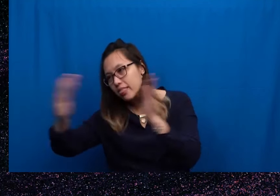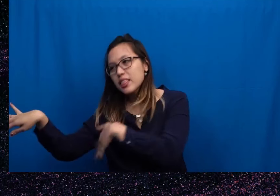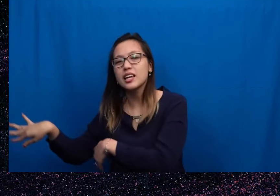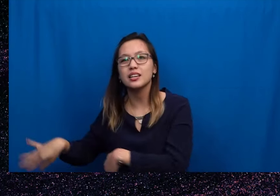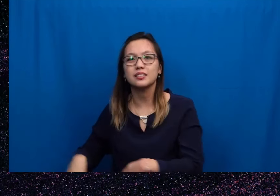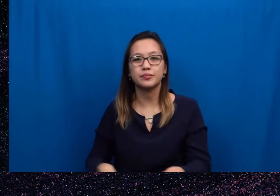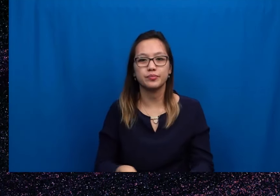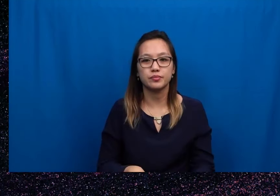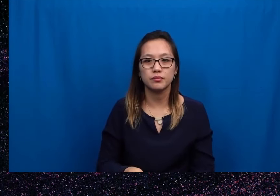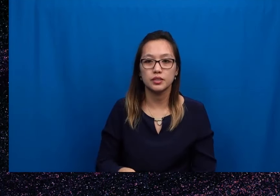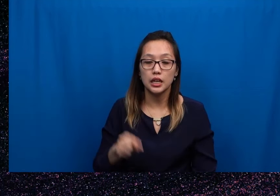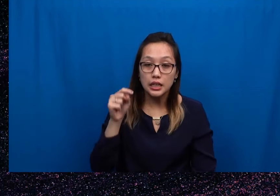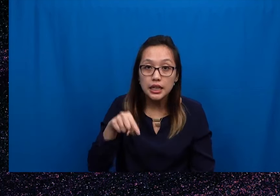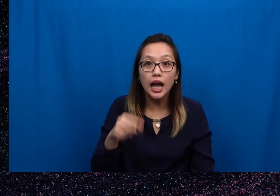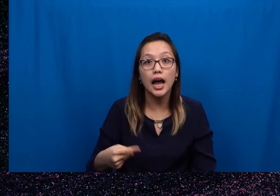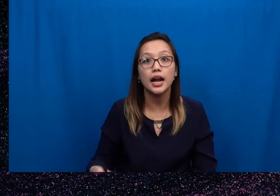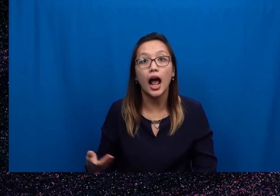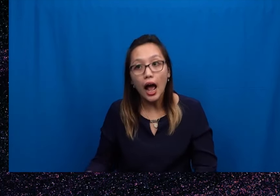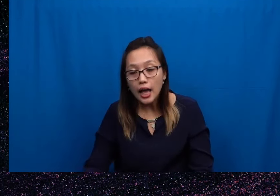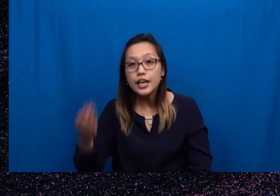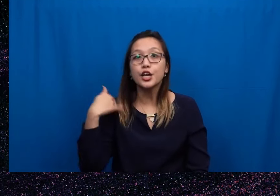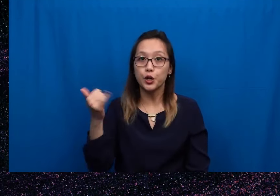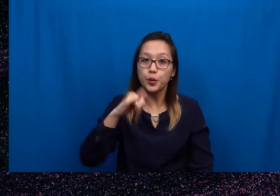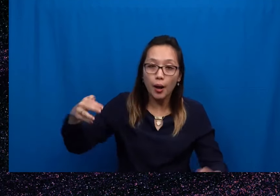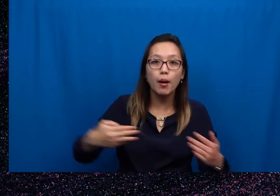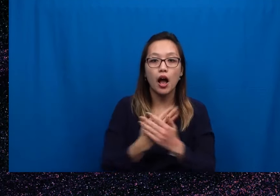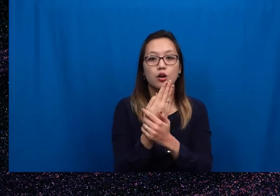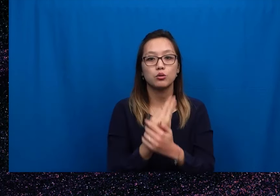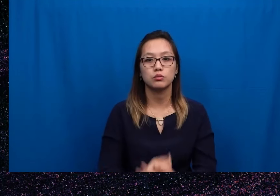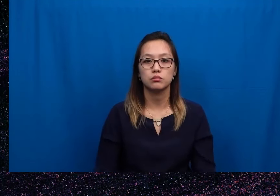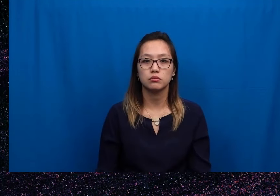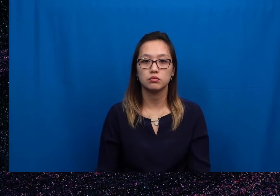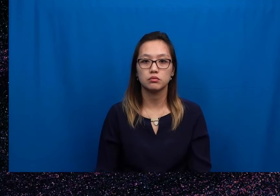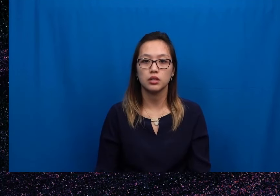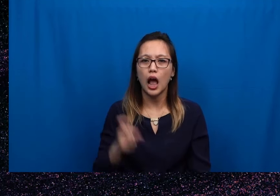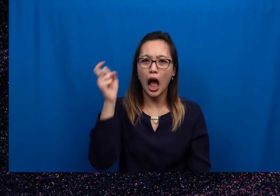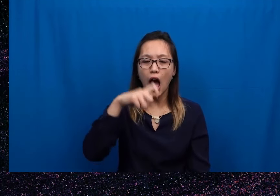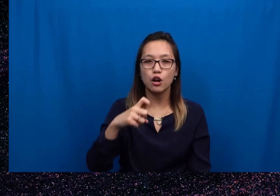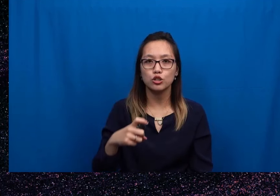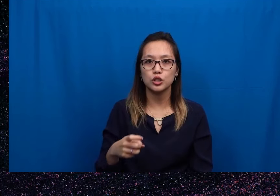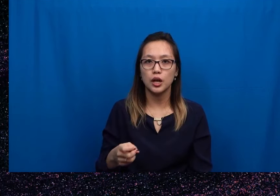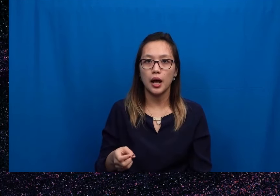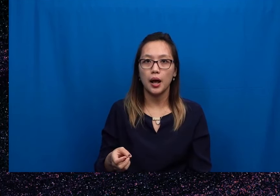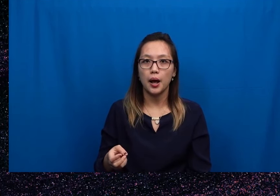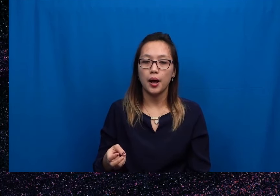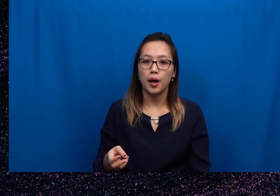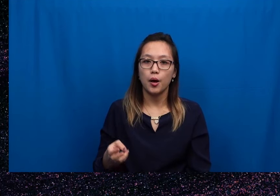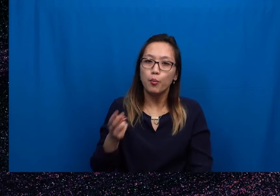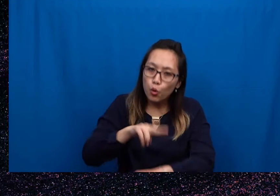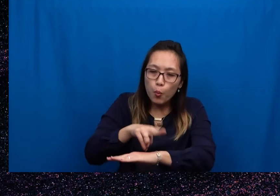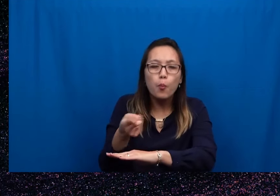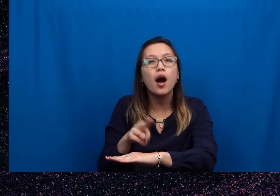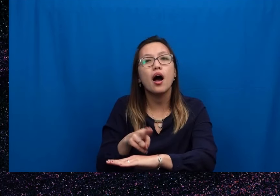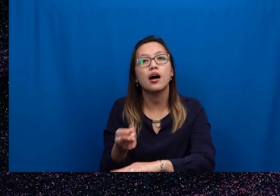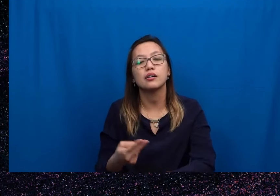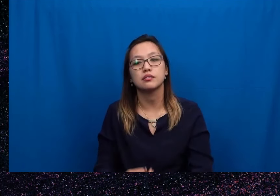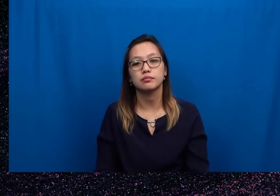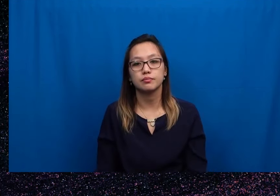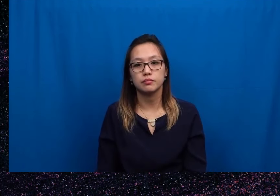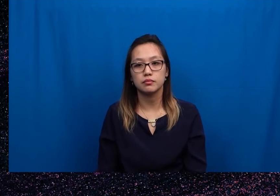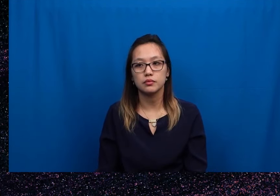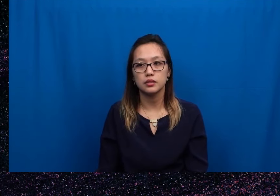kamu harus hidup yang baru. Nah, hidup yang baru itu harus berbeda dengan hidup yang lama. Saya tanya, salah